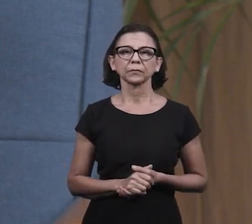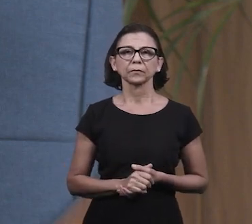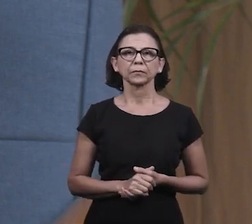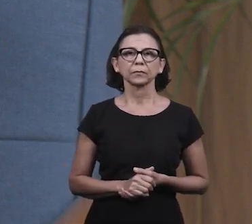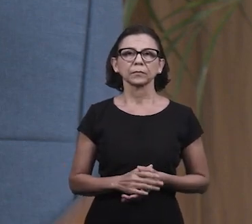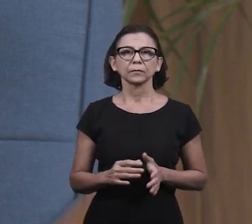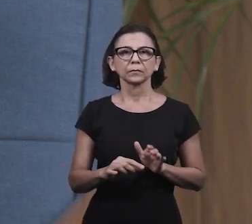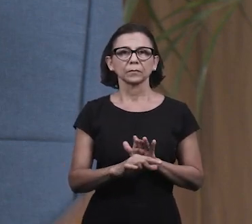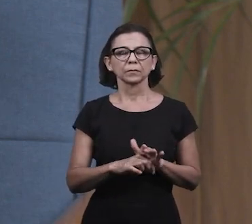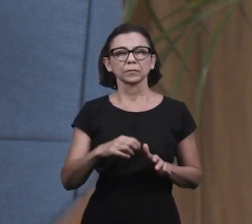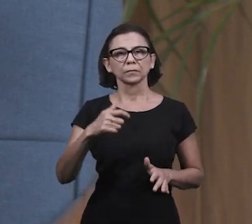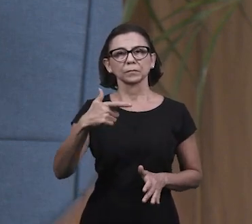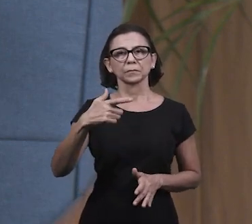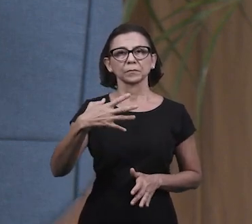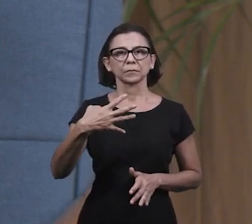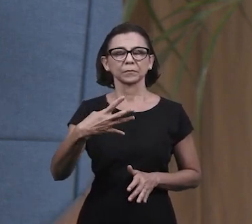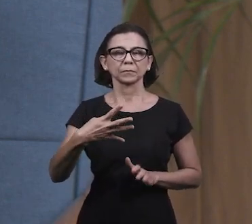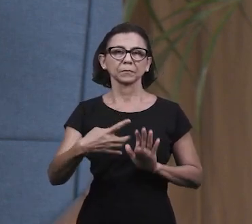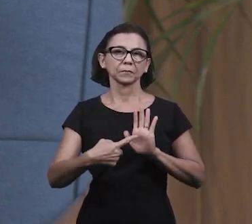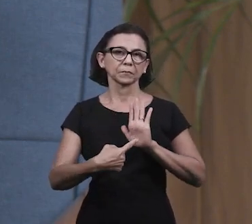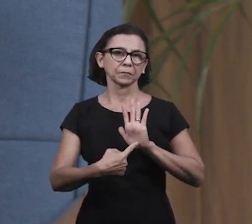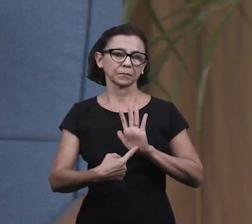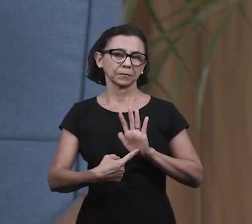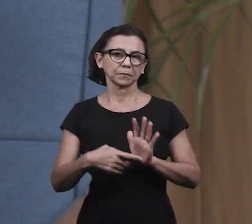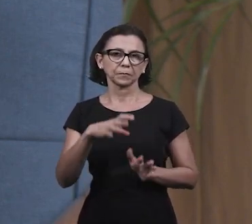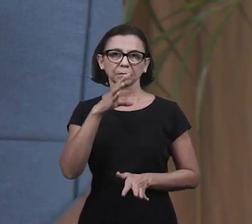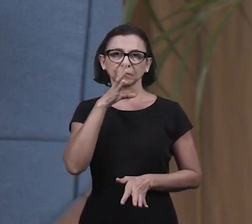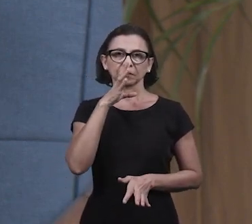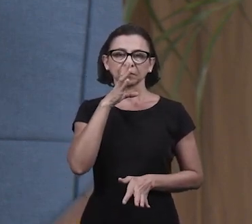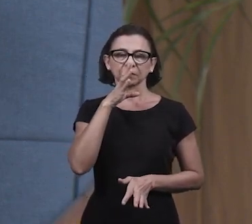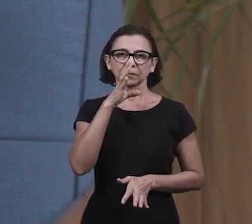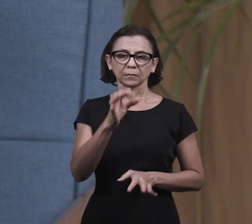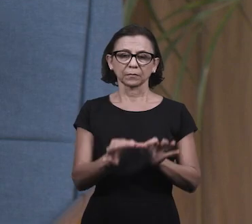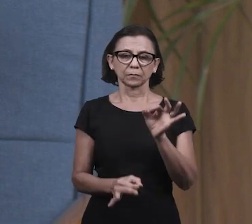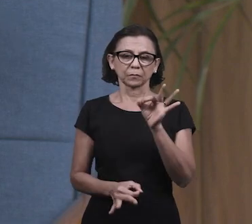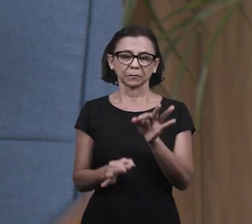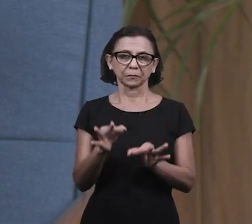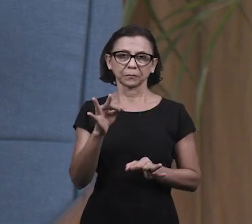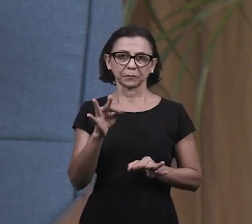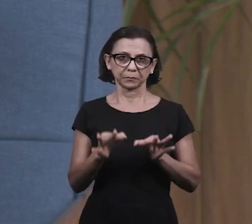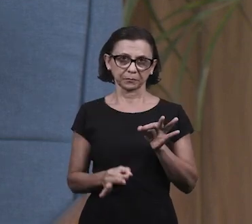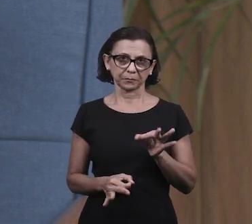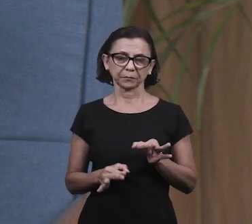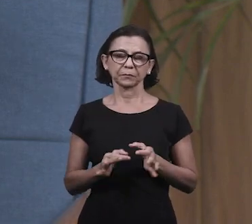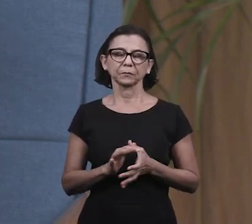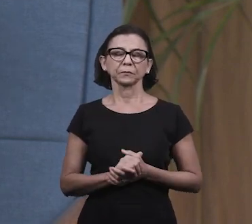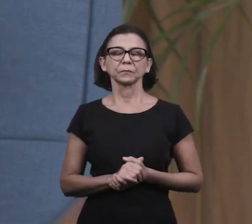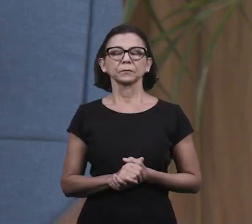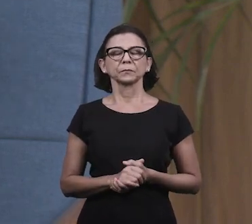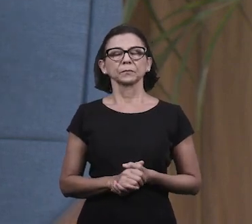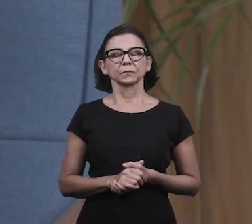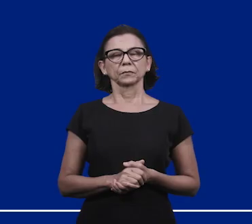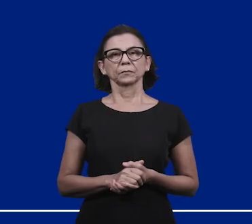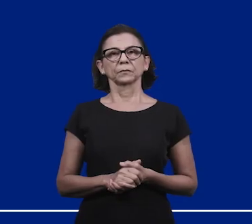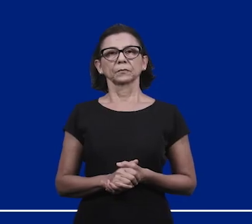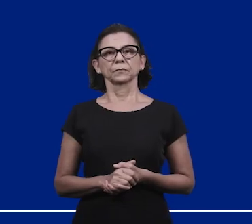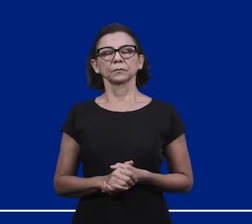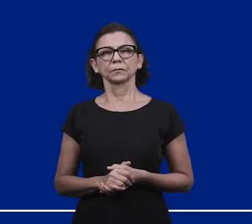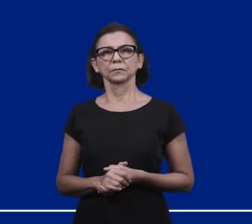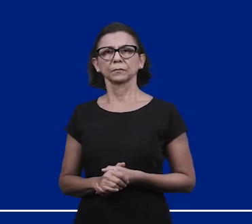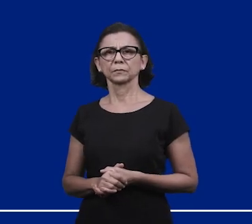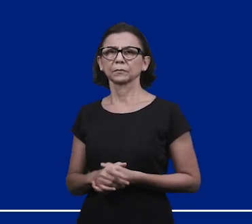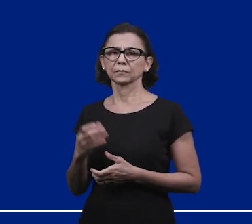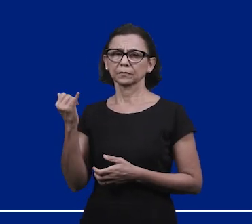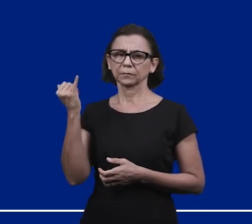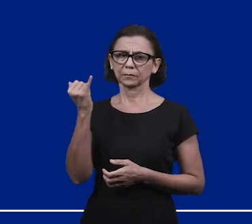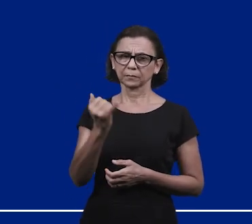verset 24, il y a un jugement. Et c'est important de prendre connaissance de ce jugement. Il dit,